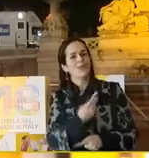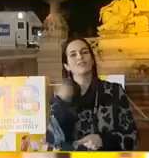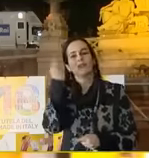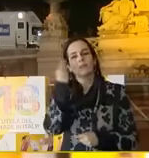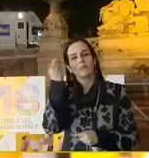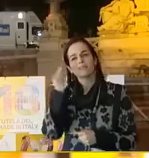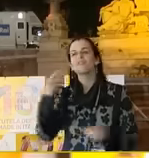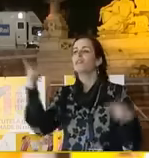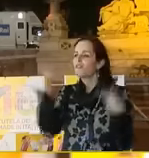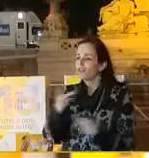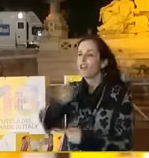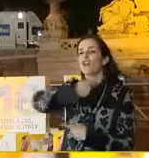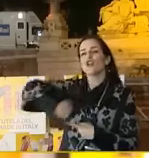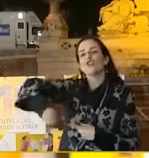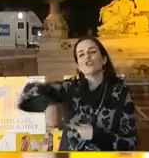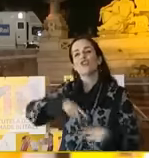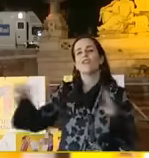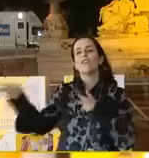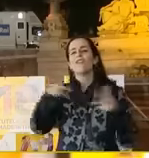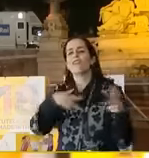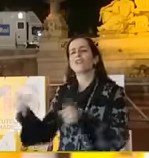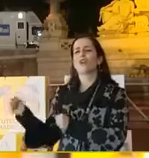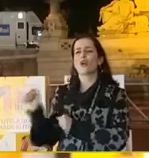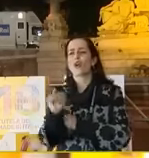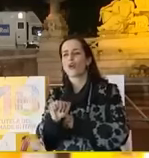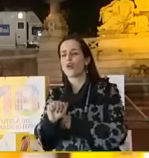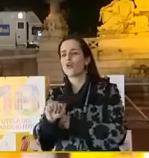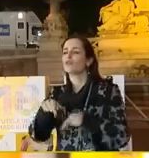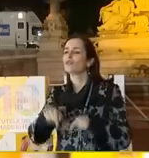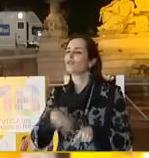siamo andati tutti questi anni. Siamo andati